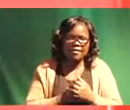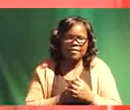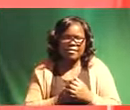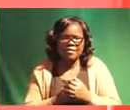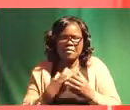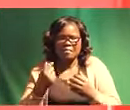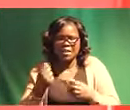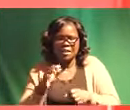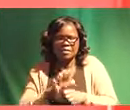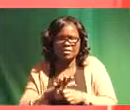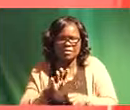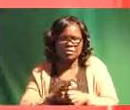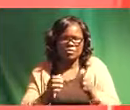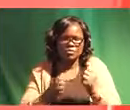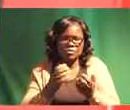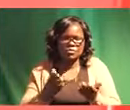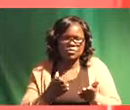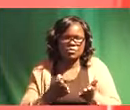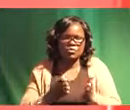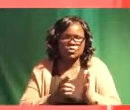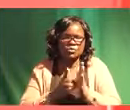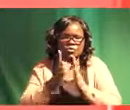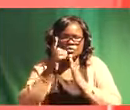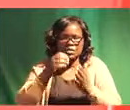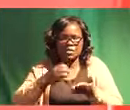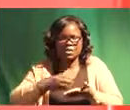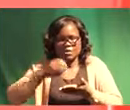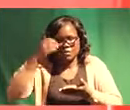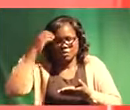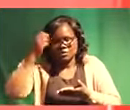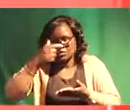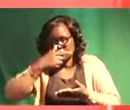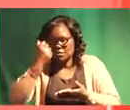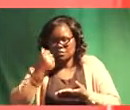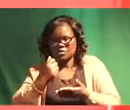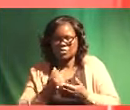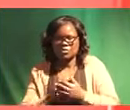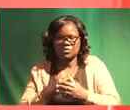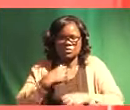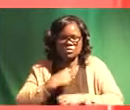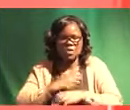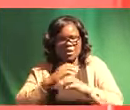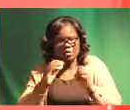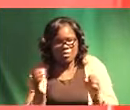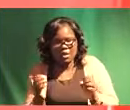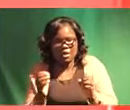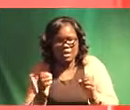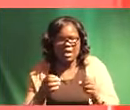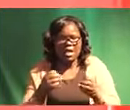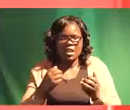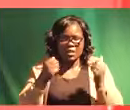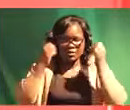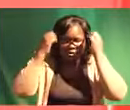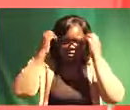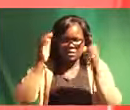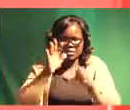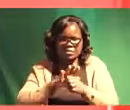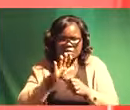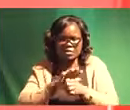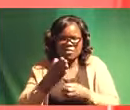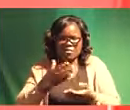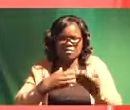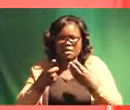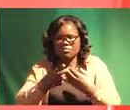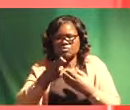Pesa nyingi ile inapaswa kuendelea kwa masomo kwa sababu ya uwapo wa mashule na wanafunzi wengi inaenda kununua